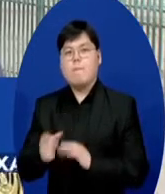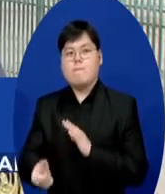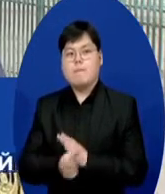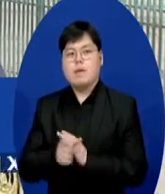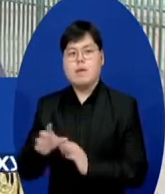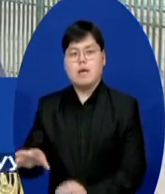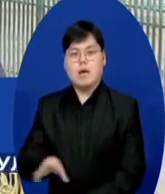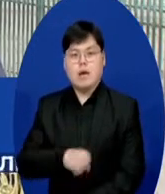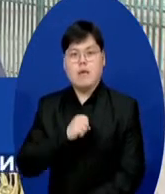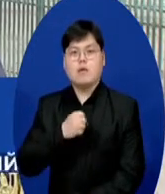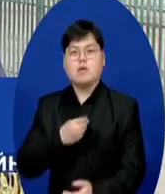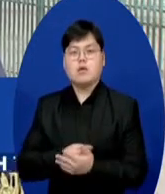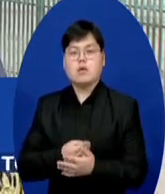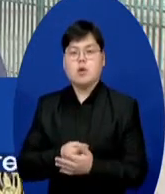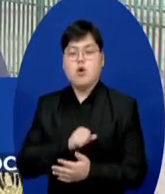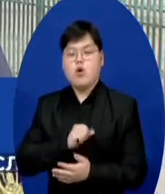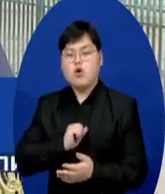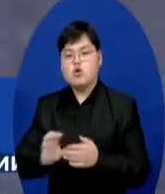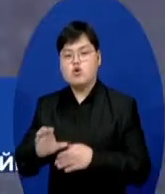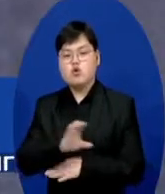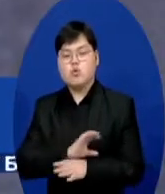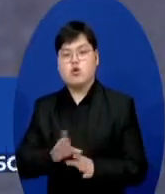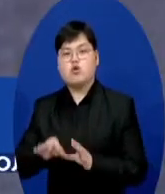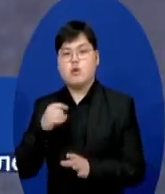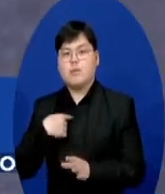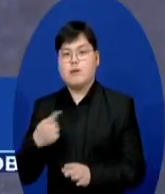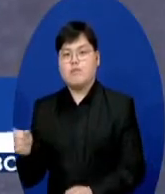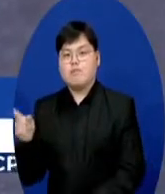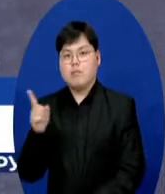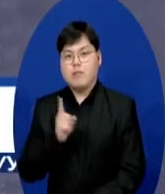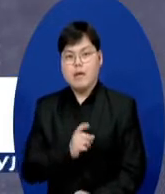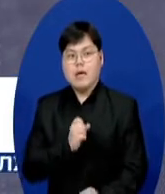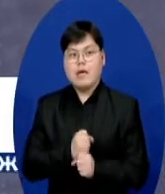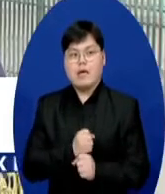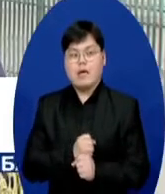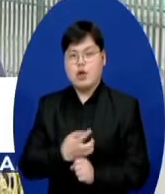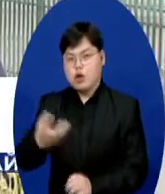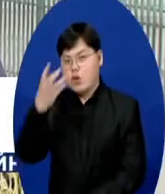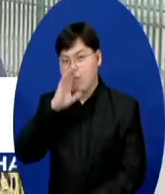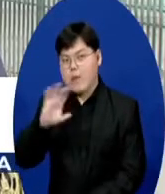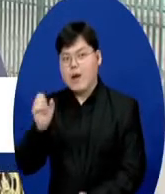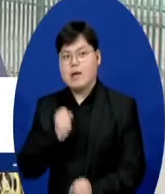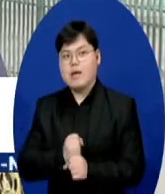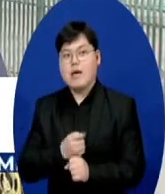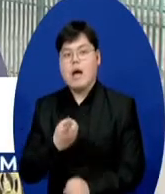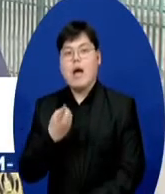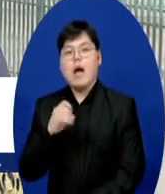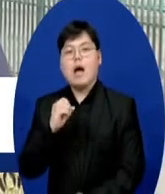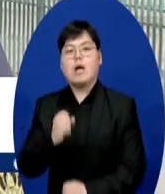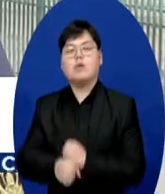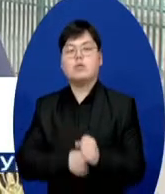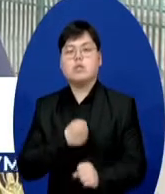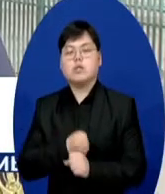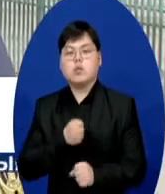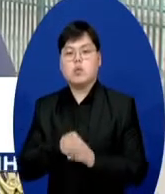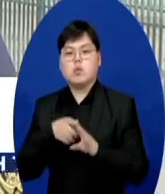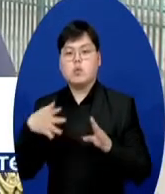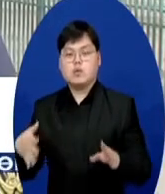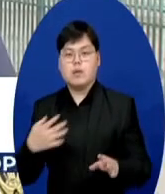мэрэгчлээ өмж байгаа төлөө энэ сум орон нутгаа би сонгож ирээ ажиллаж байна. Одоо энэ суманд орж ирээ төрийн захиргаанд ажиллаж байгаа 10 жил ажиллаж байгаа